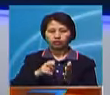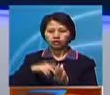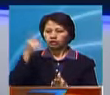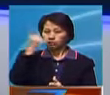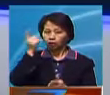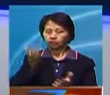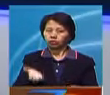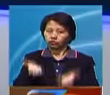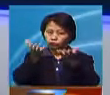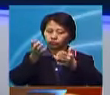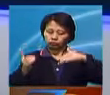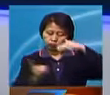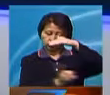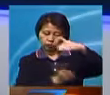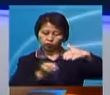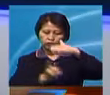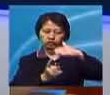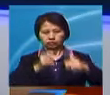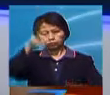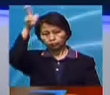lagi mendukung dasar kerajaan.